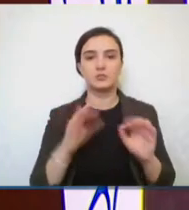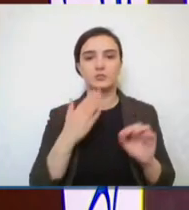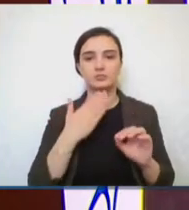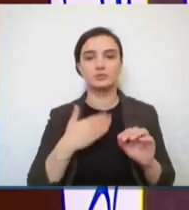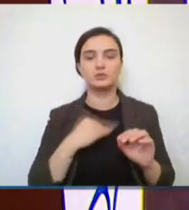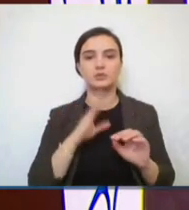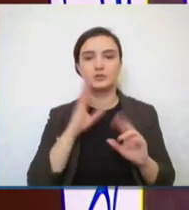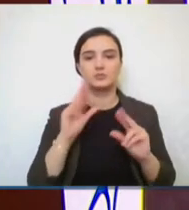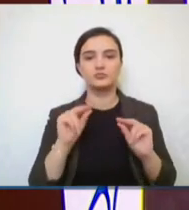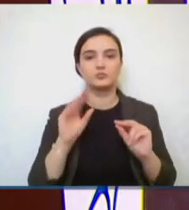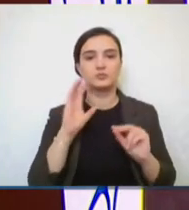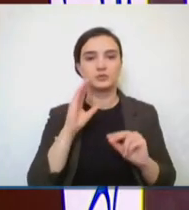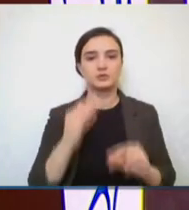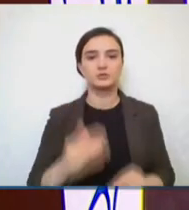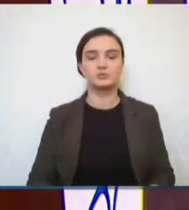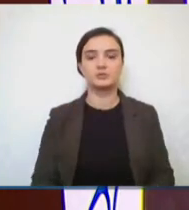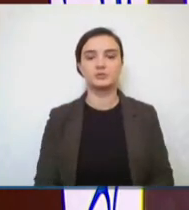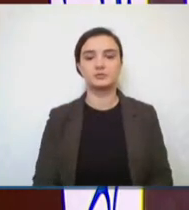გისმენთ.